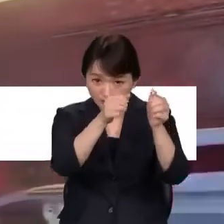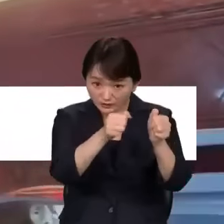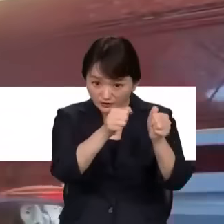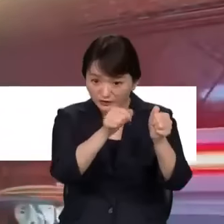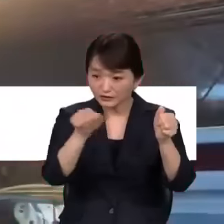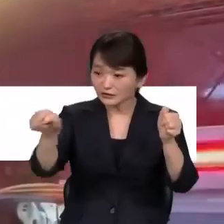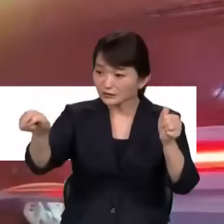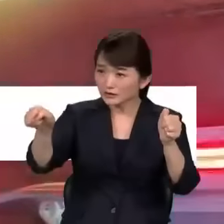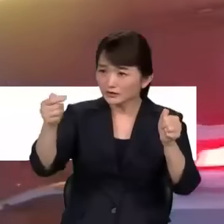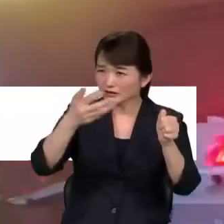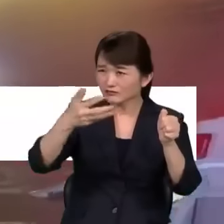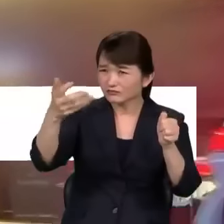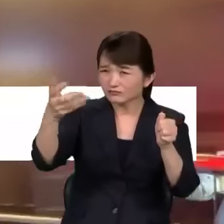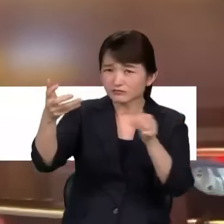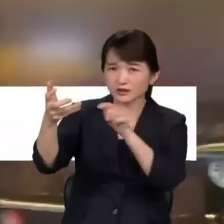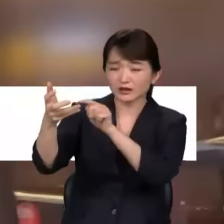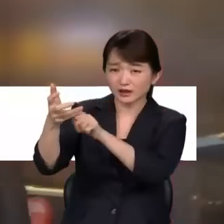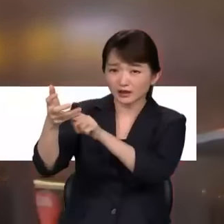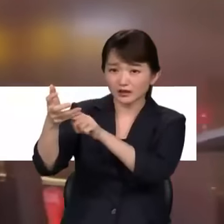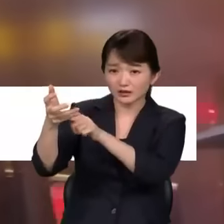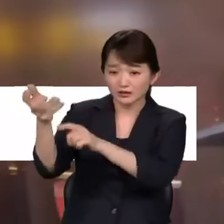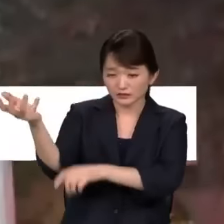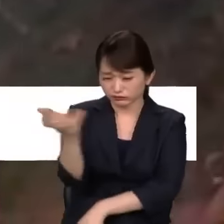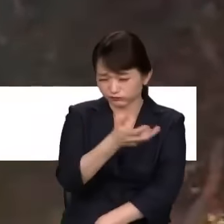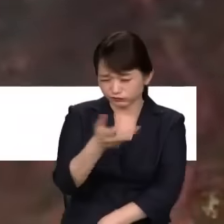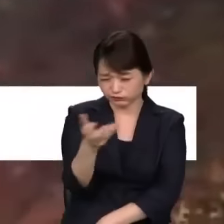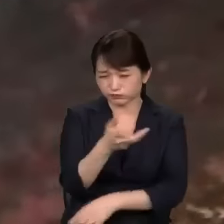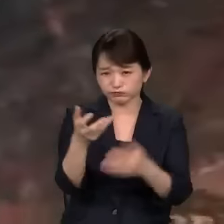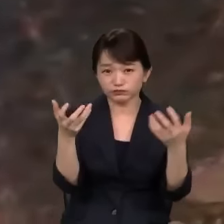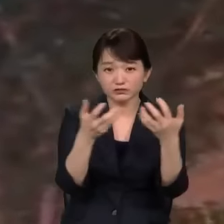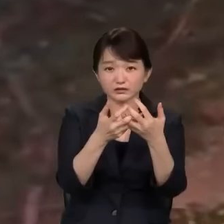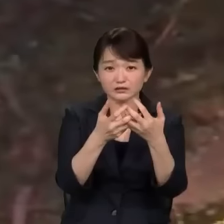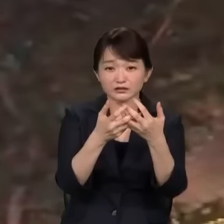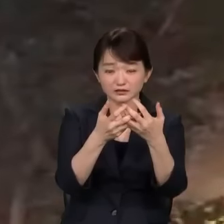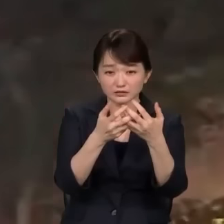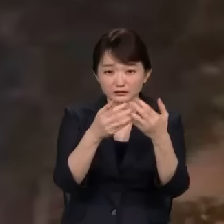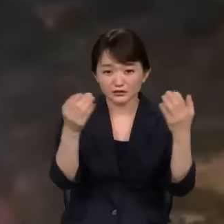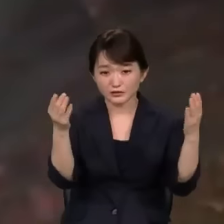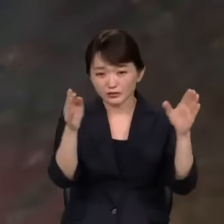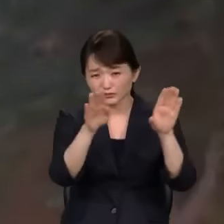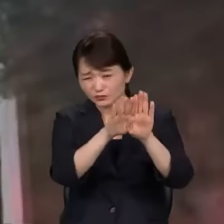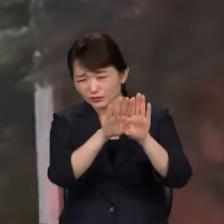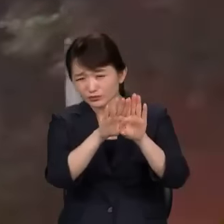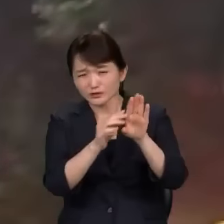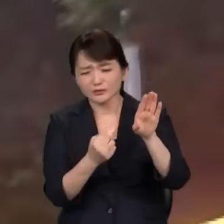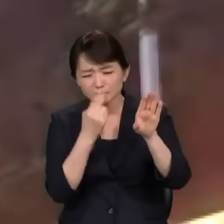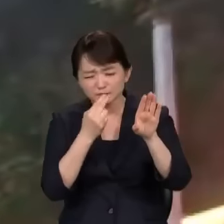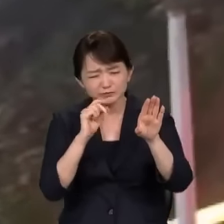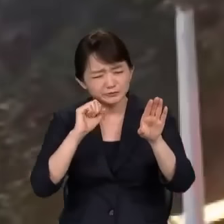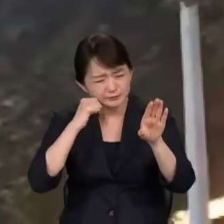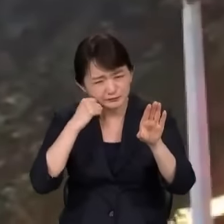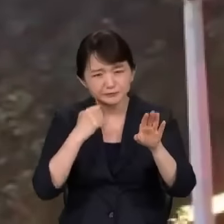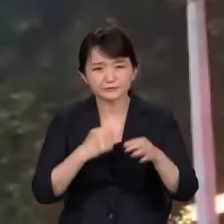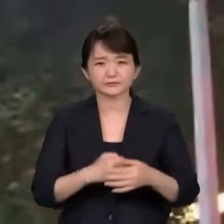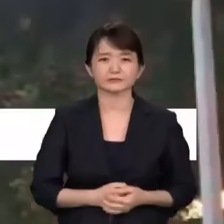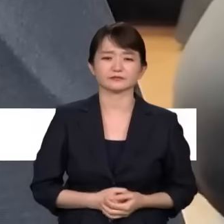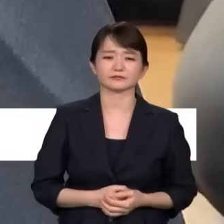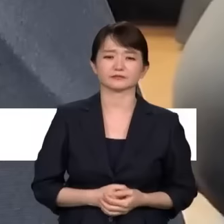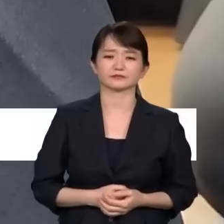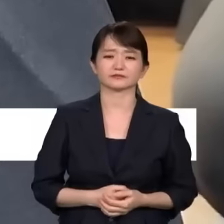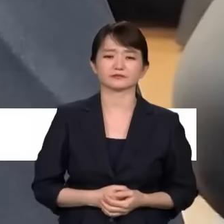끝에서 시작된 연기는 금세 복도 가득 들어찼습니다. 눈을 막았고 숨을 쉴 수 없었습니다.